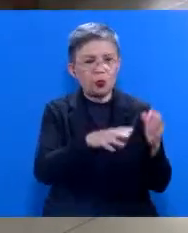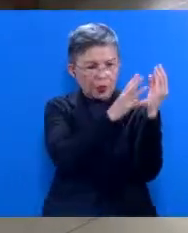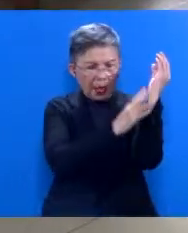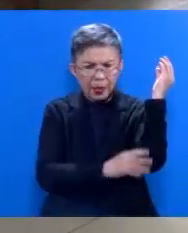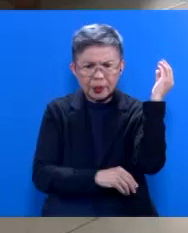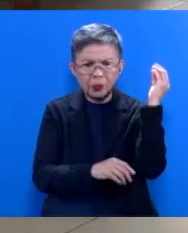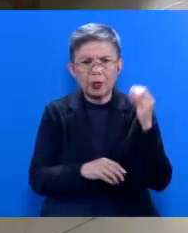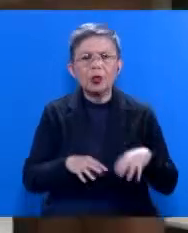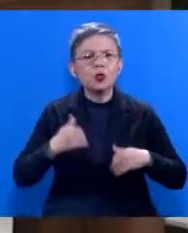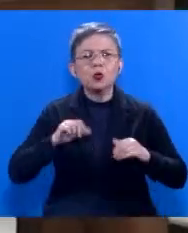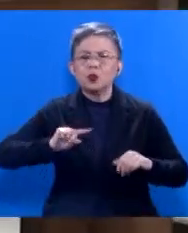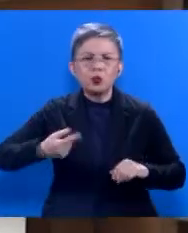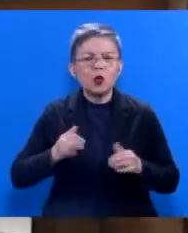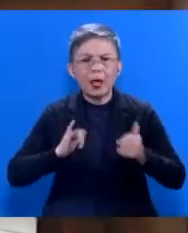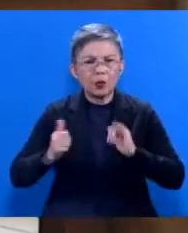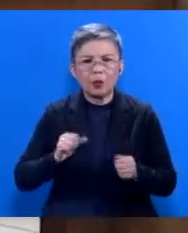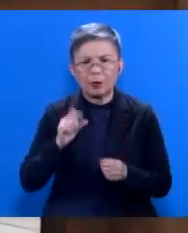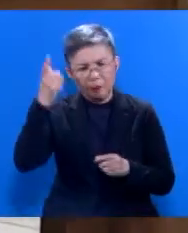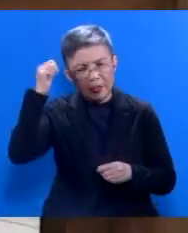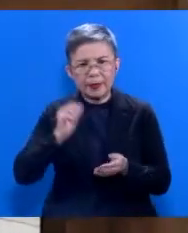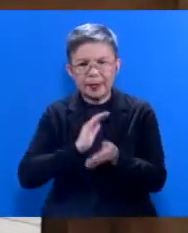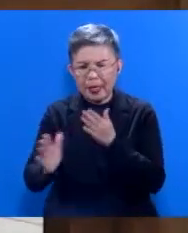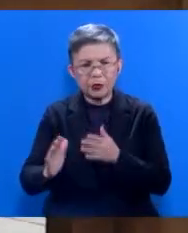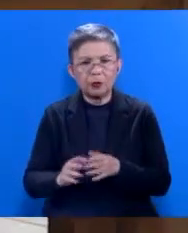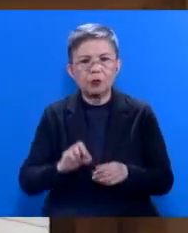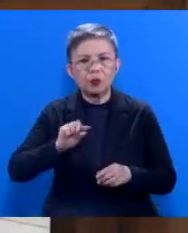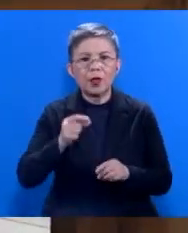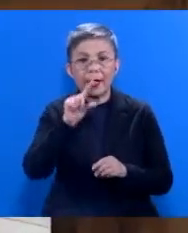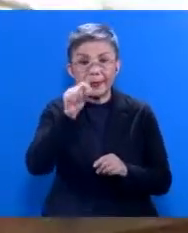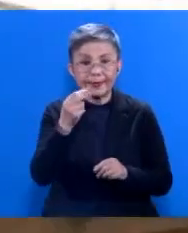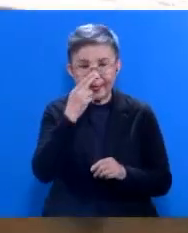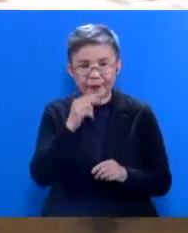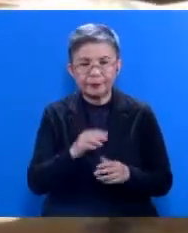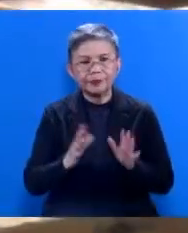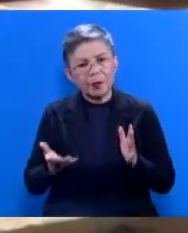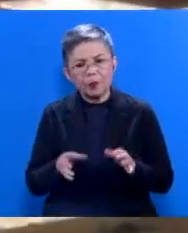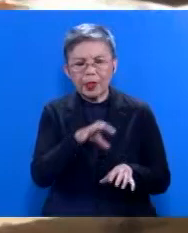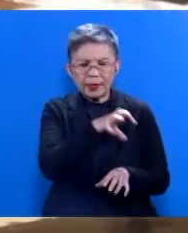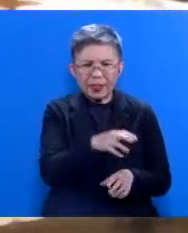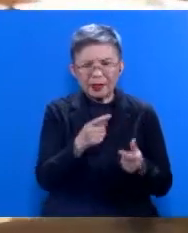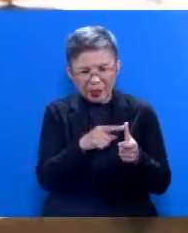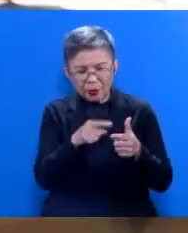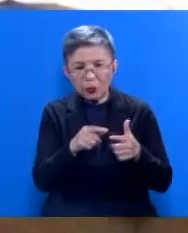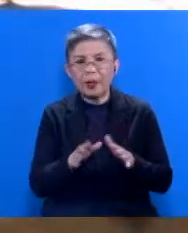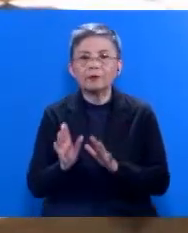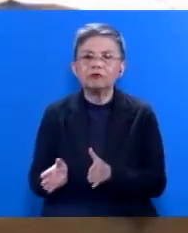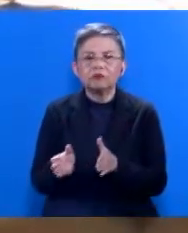Barat melaksanakan kegiatan belajar langsung mulai Senin ini. Meski ada beberapa daerah yang melakukan penundaan.